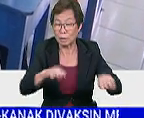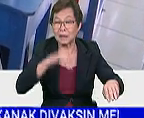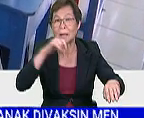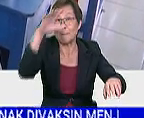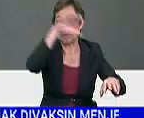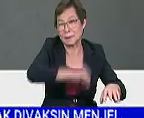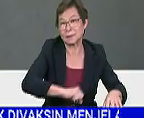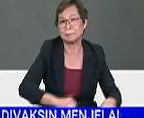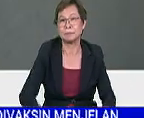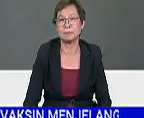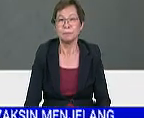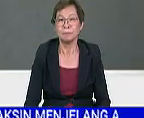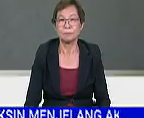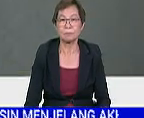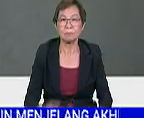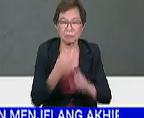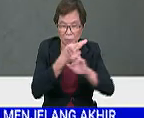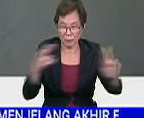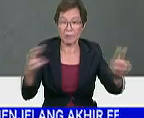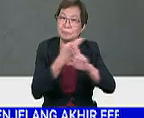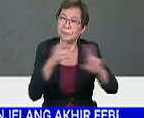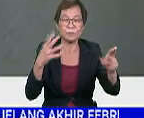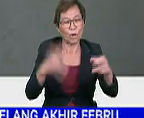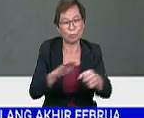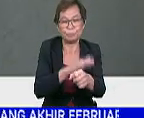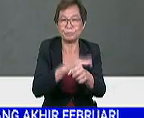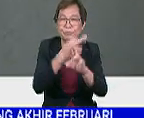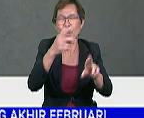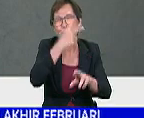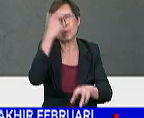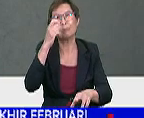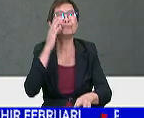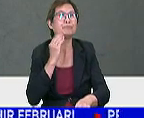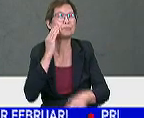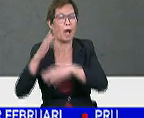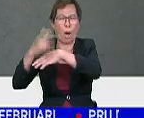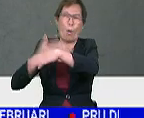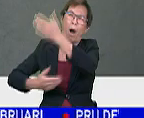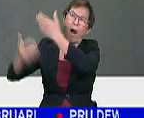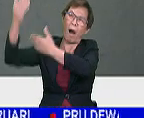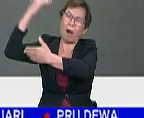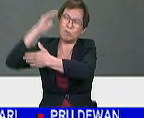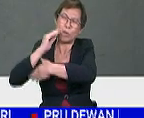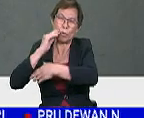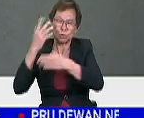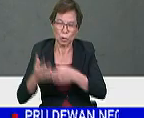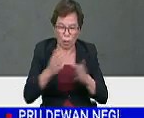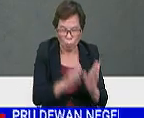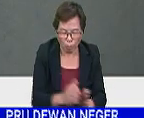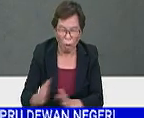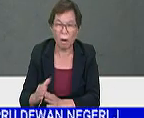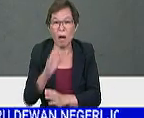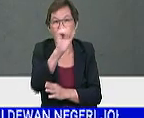sesi pembelajaraniaan kita memang sudah lengkaplah sebab pengalaman daripada yang awal kita sudah rangka dan susun